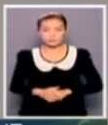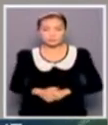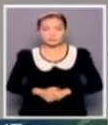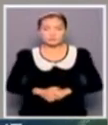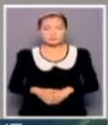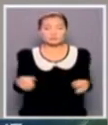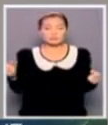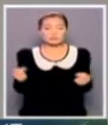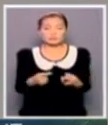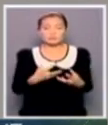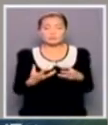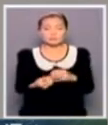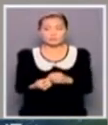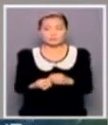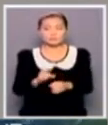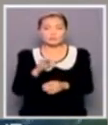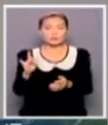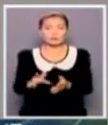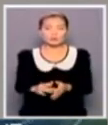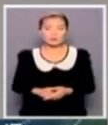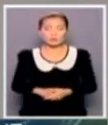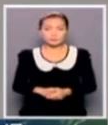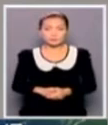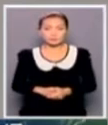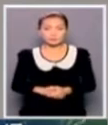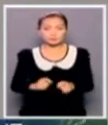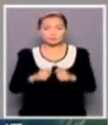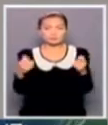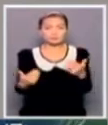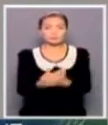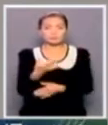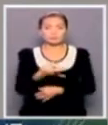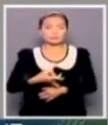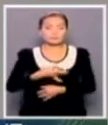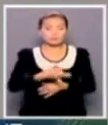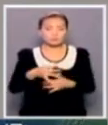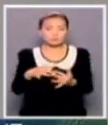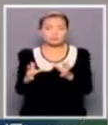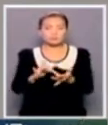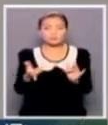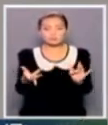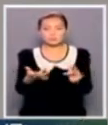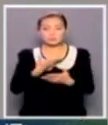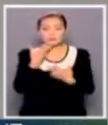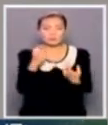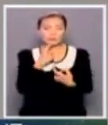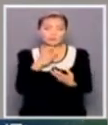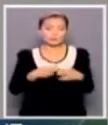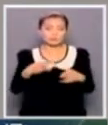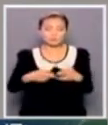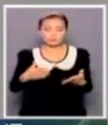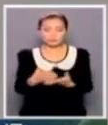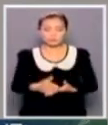оған сәйкес және мынау қаламызда кейбір аудандарда ашылған жаңа мөлтек аудандарда интернет желісінің жоқтығы қолбайлау